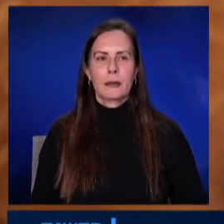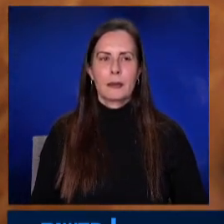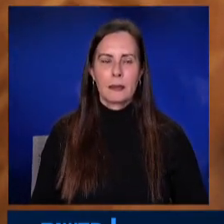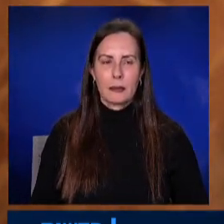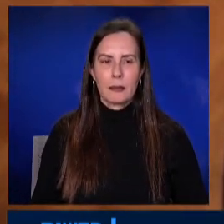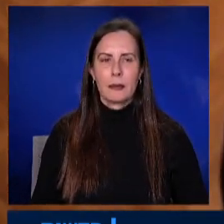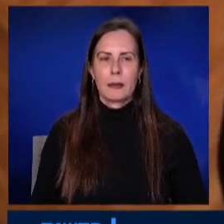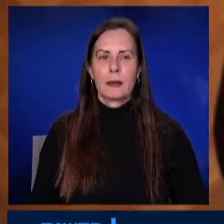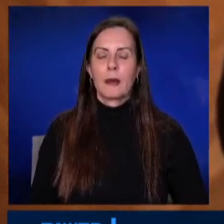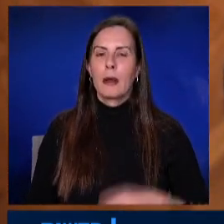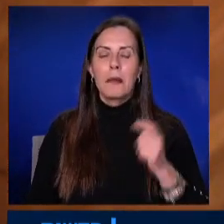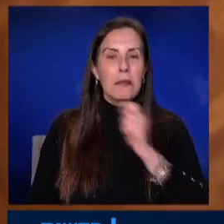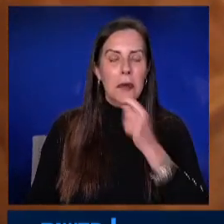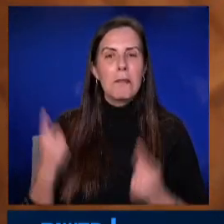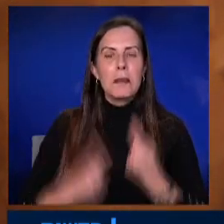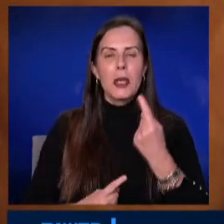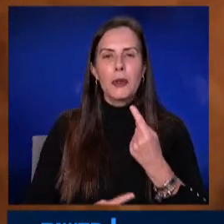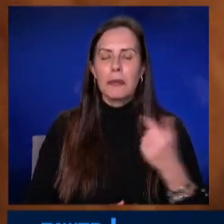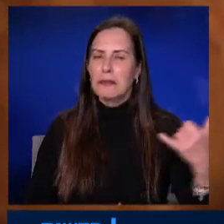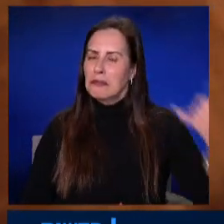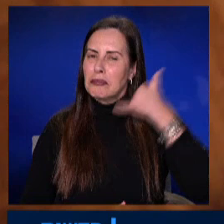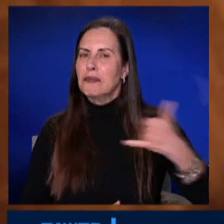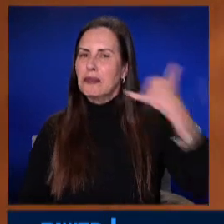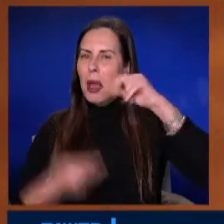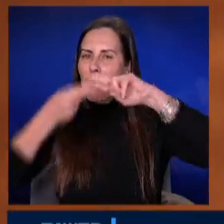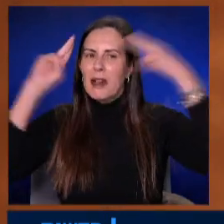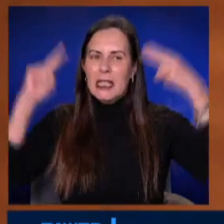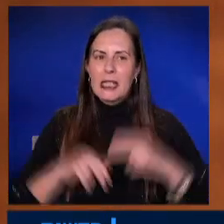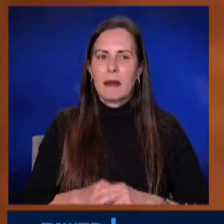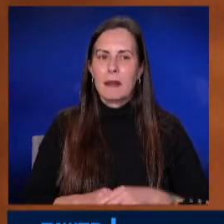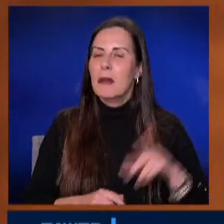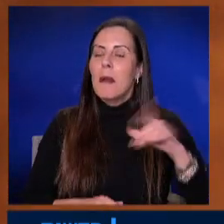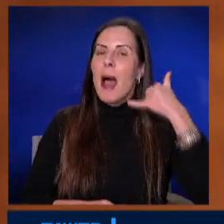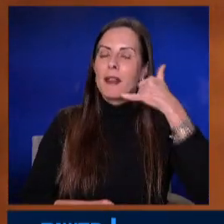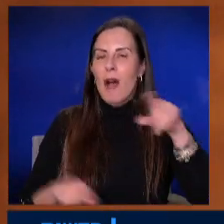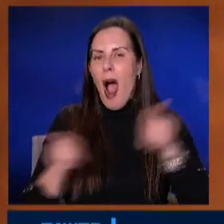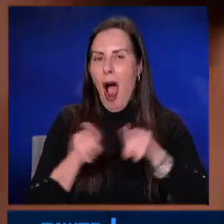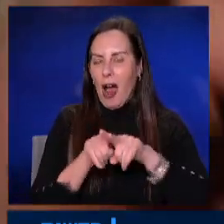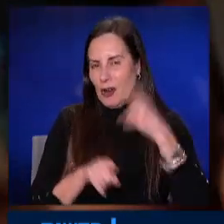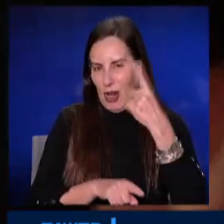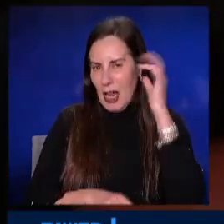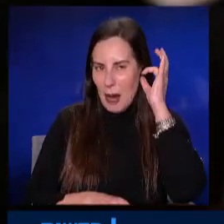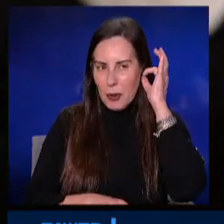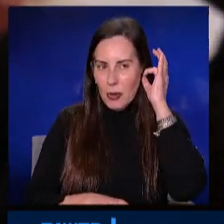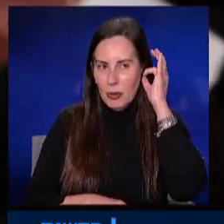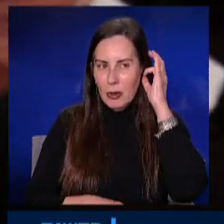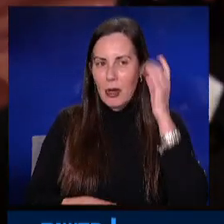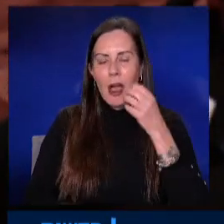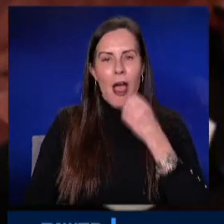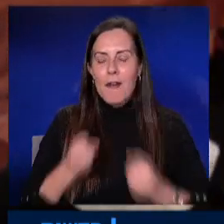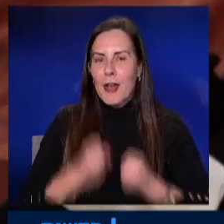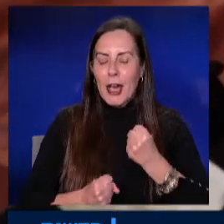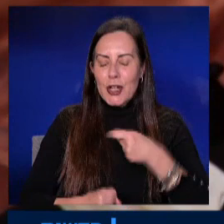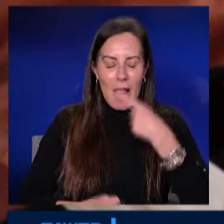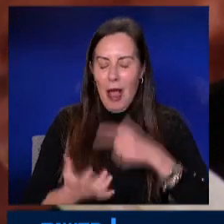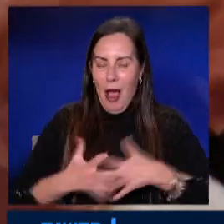בשלב מסוים במהלך הרעיון נכנסת שיחה לא צפויה מאפגניסטן. על הקו, אחיה של אחת מהן, והיא מתקשה לדבר